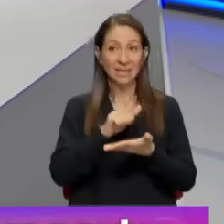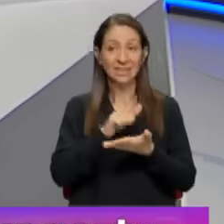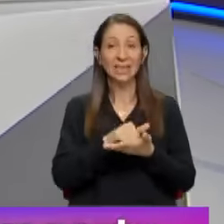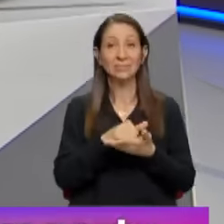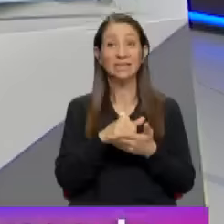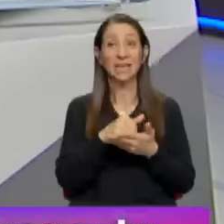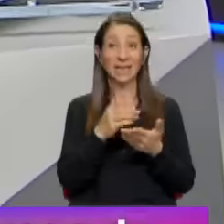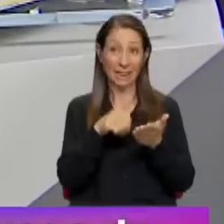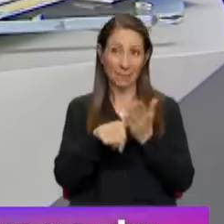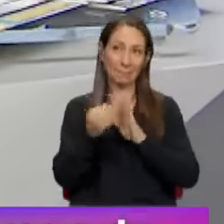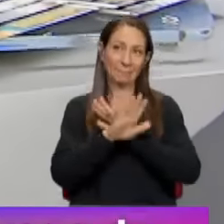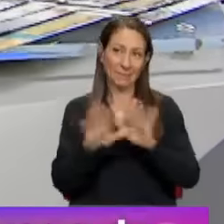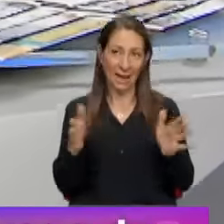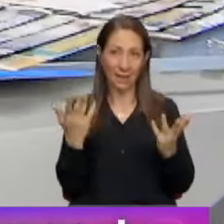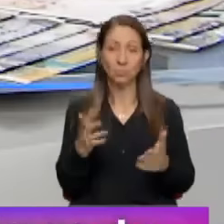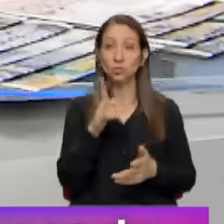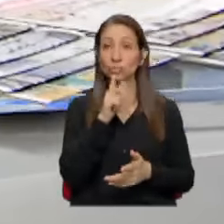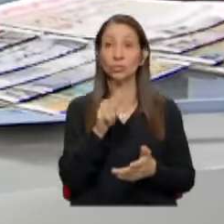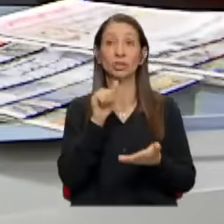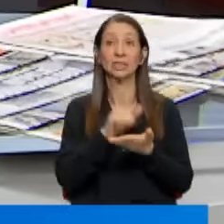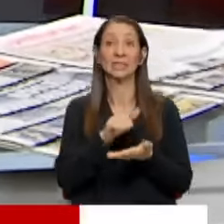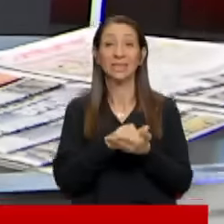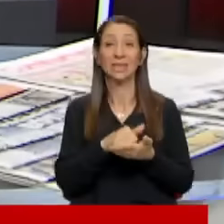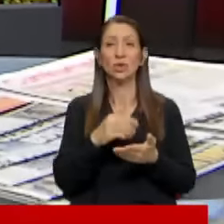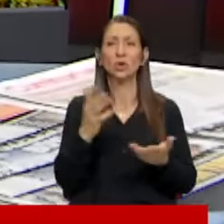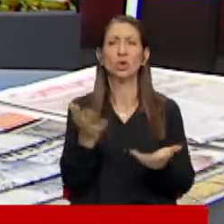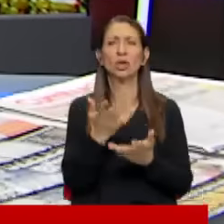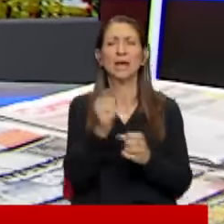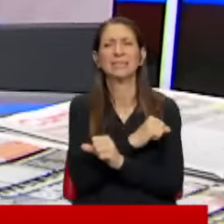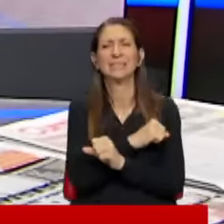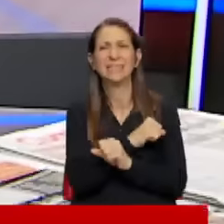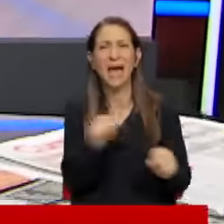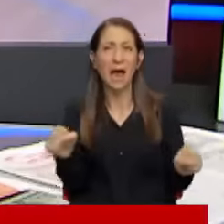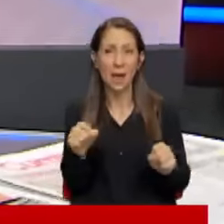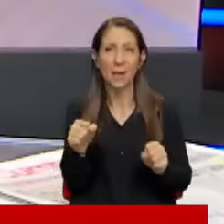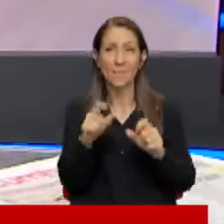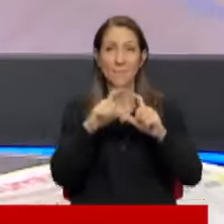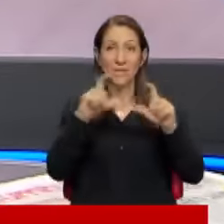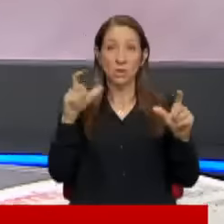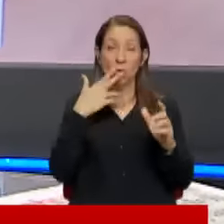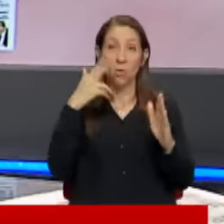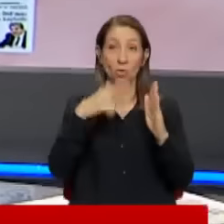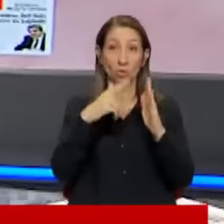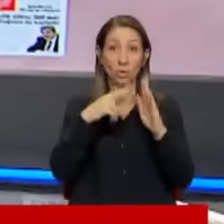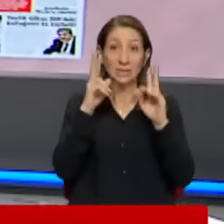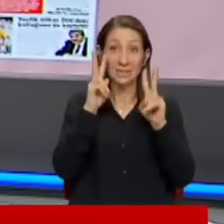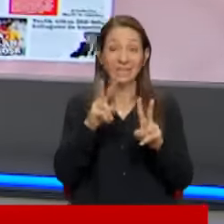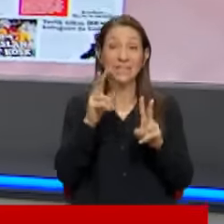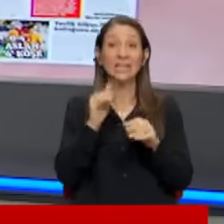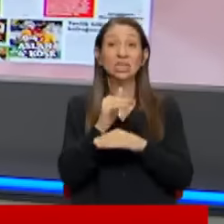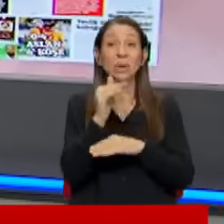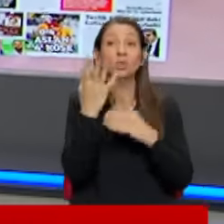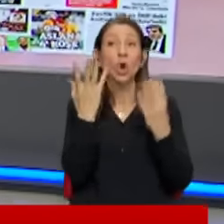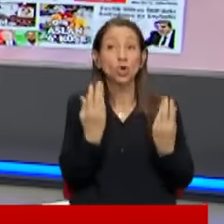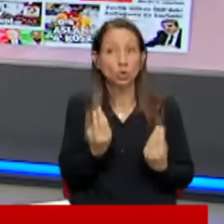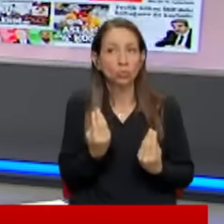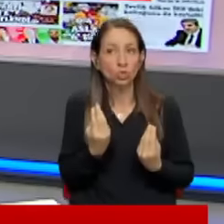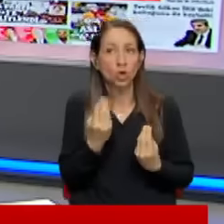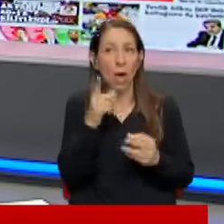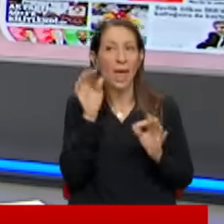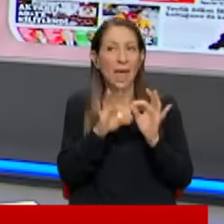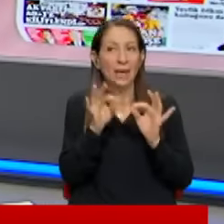Gazetelerimizi artık tamamlayalım. Sözcü gazetesi külliyen zarar manşetiyle okurların karşısında yaşamış olduğumuz